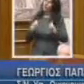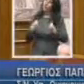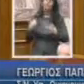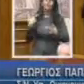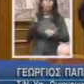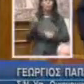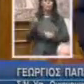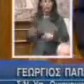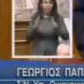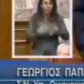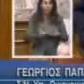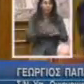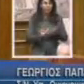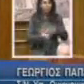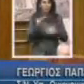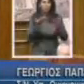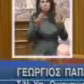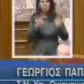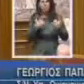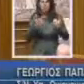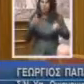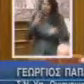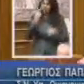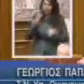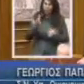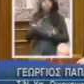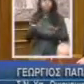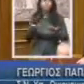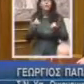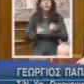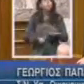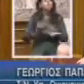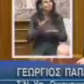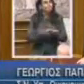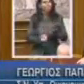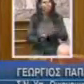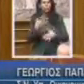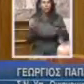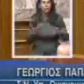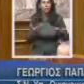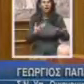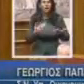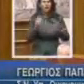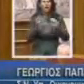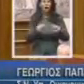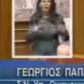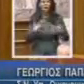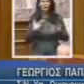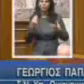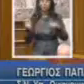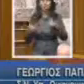έχει να προτείνει και κάτι καινούριο. Και αυτή η δυσκολία άρθρωσης εναλλακτικής πολιτικής πρότασης έχει δώσει τη θέση της στην